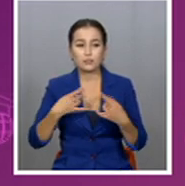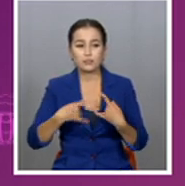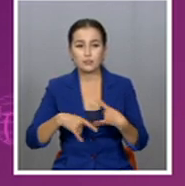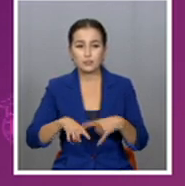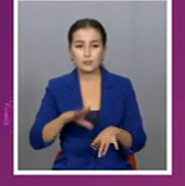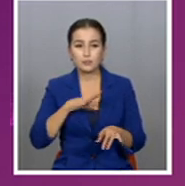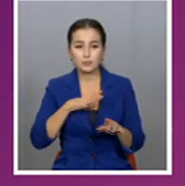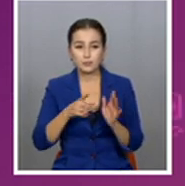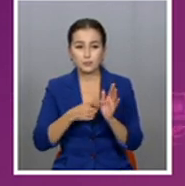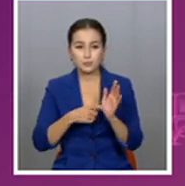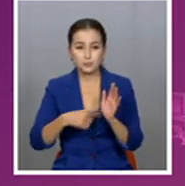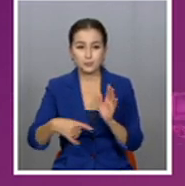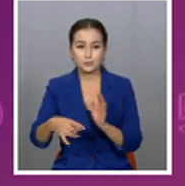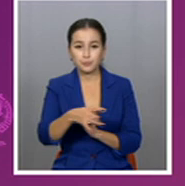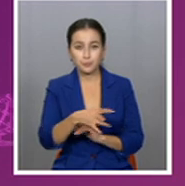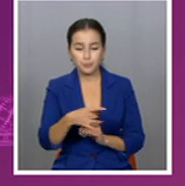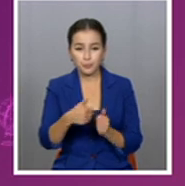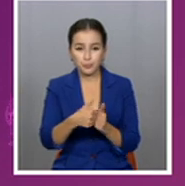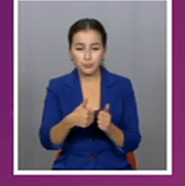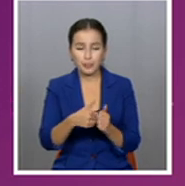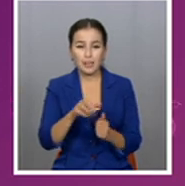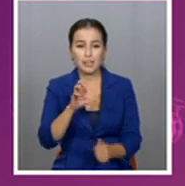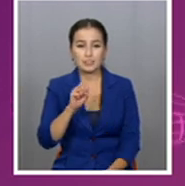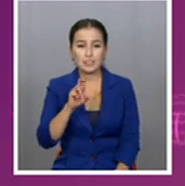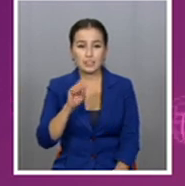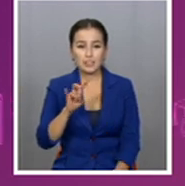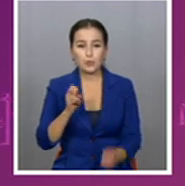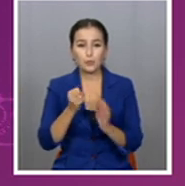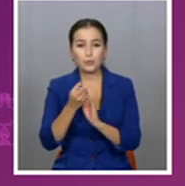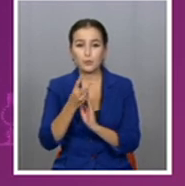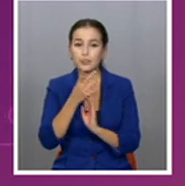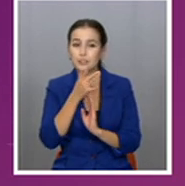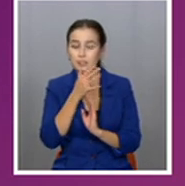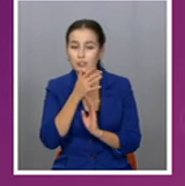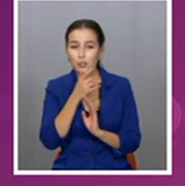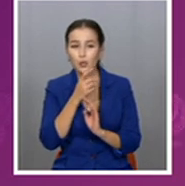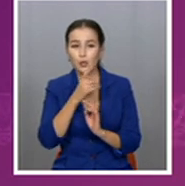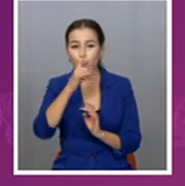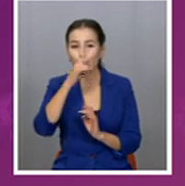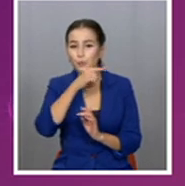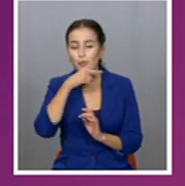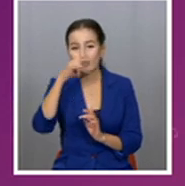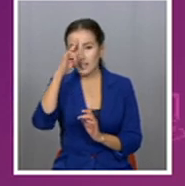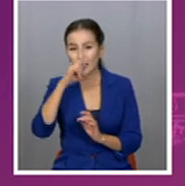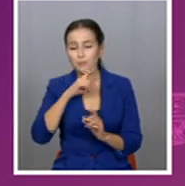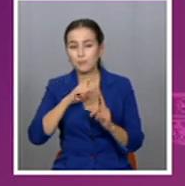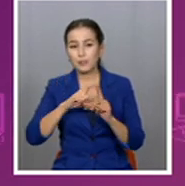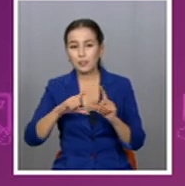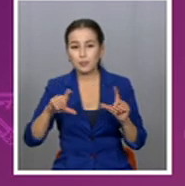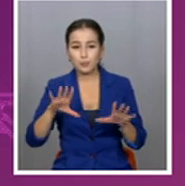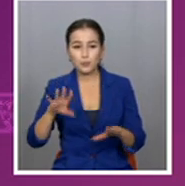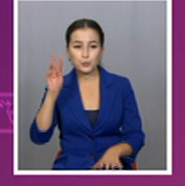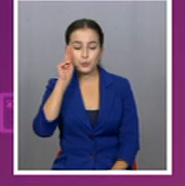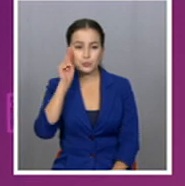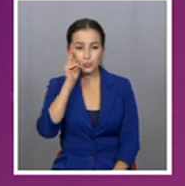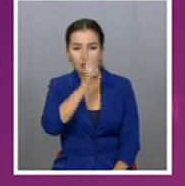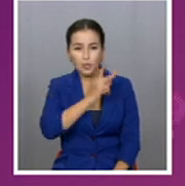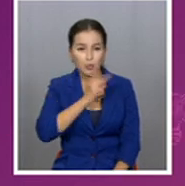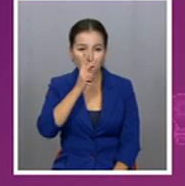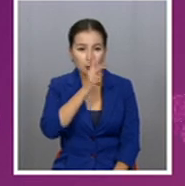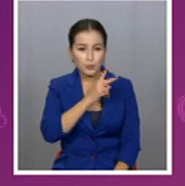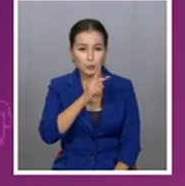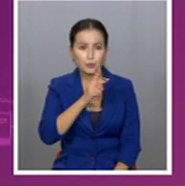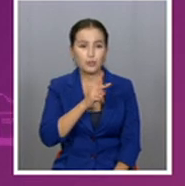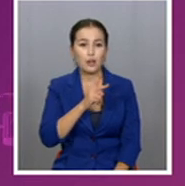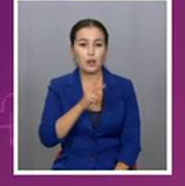ауыл молдасынан хаттаныған Сәкен 12 жасында орыс қазақ мектебіне түсіп 2 жылдай оқиды. Одан